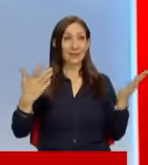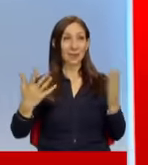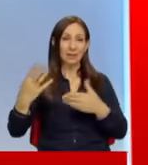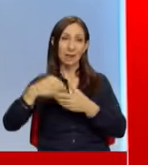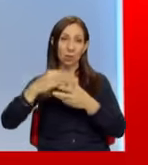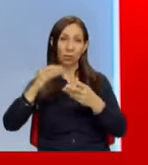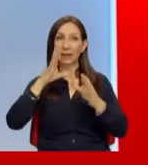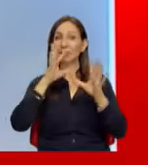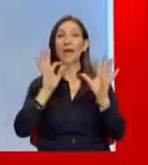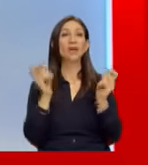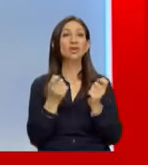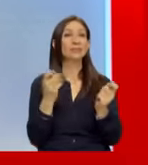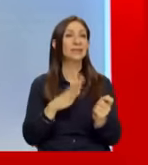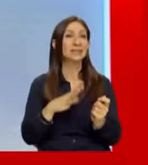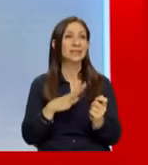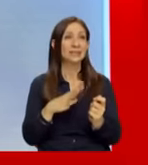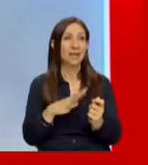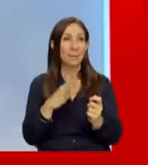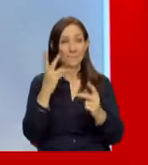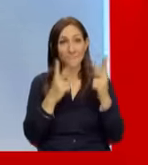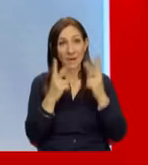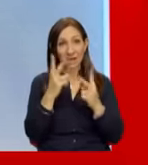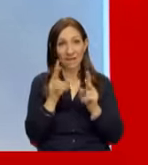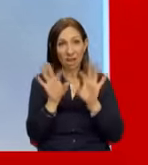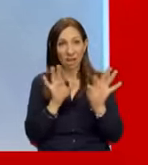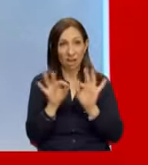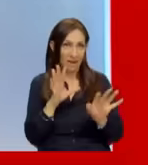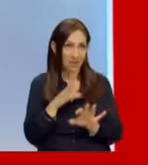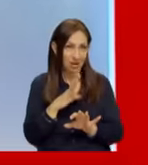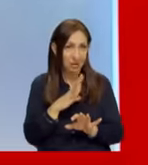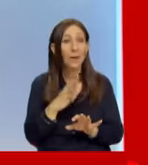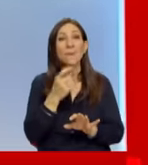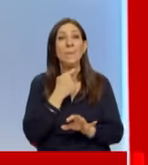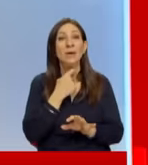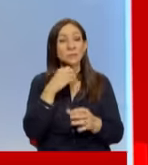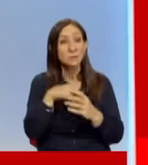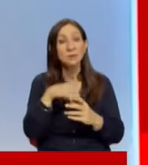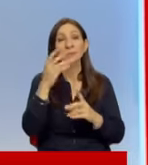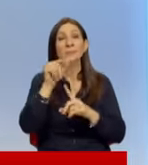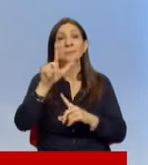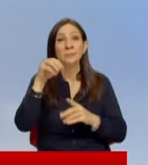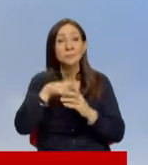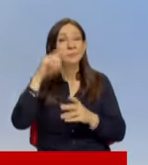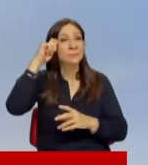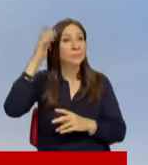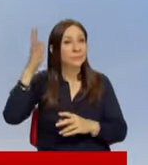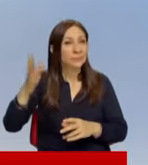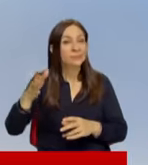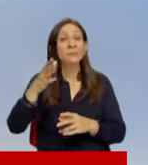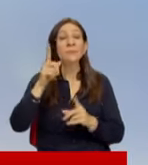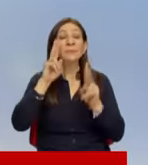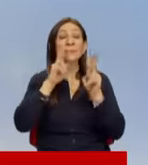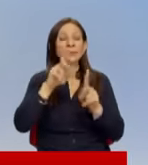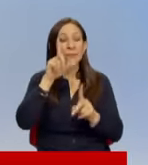oldu. Kimlerle çalışmak istediğiyle ilgili de bir takım tercihleri de oldu. Beykoz için, diğer iller için, Üsküdar için. Şunu